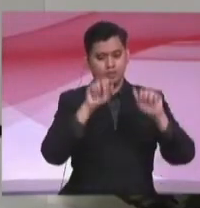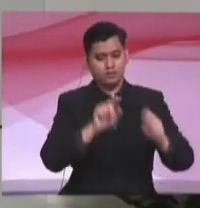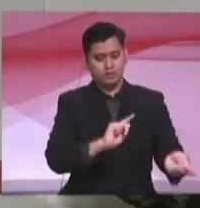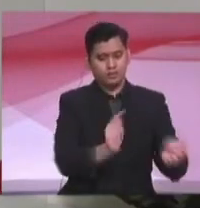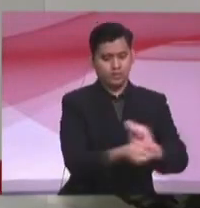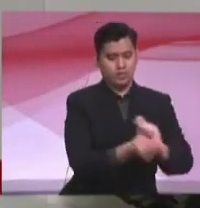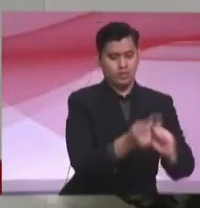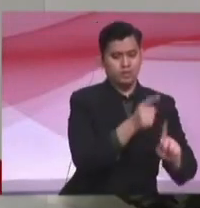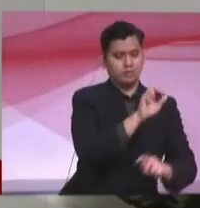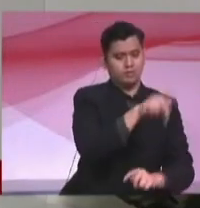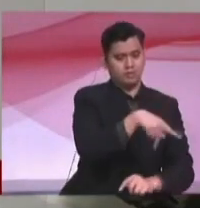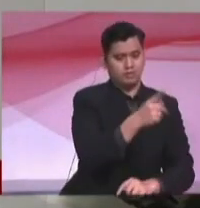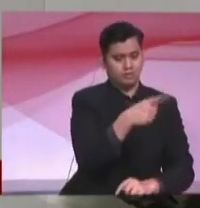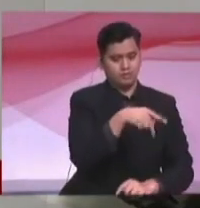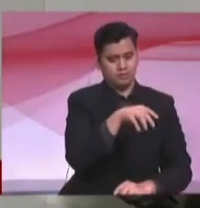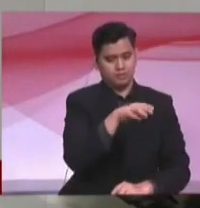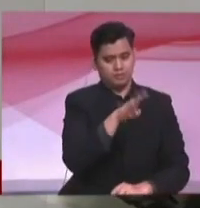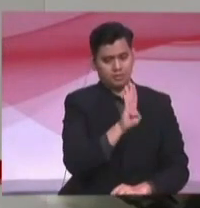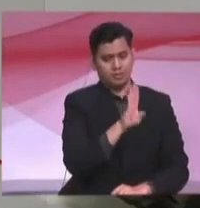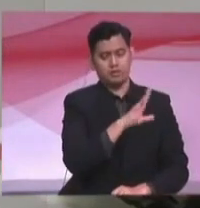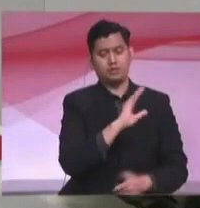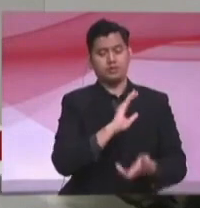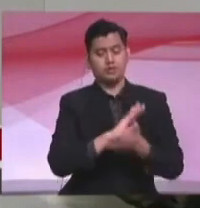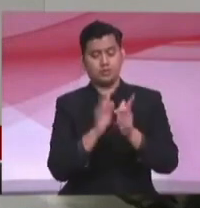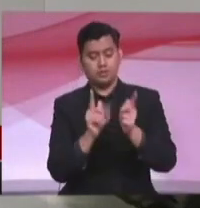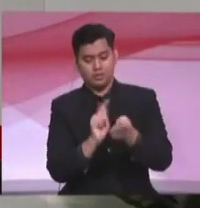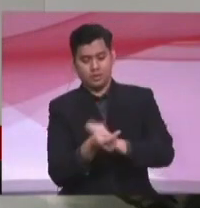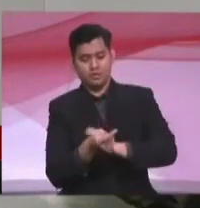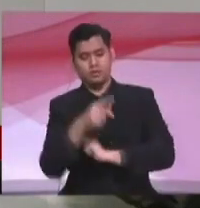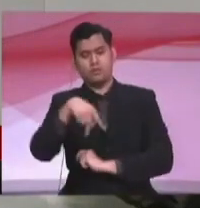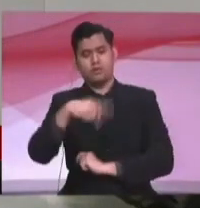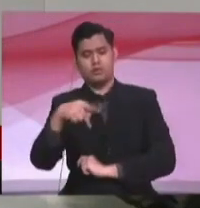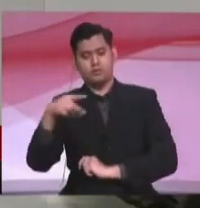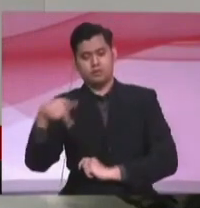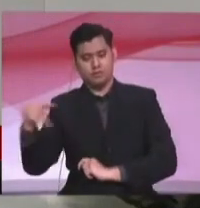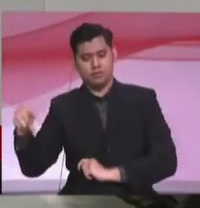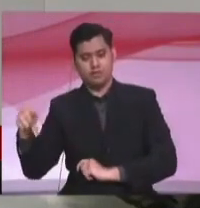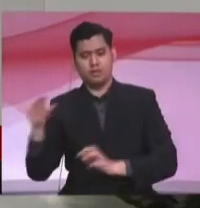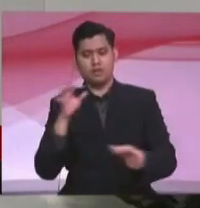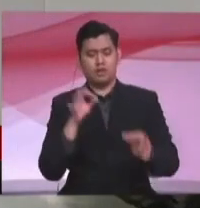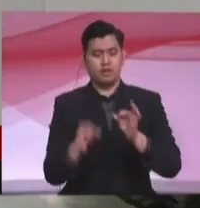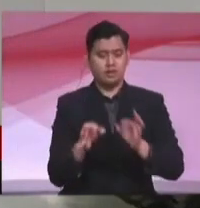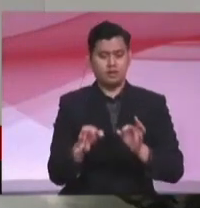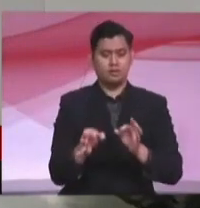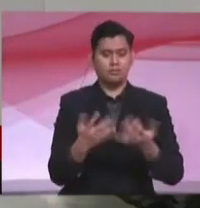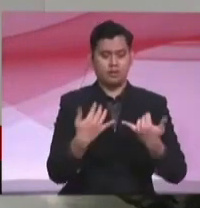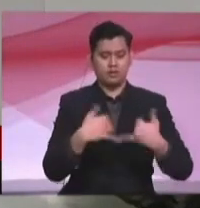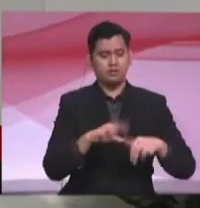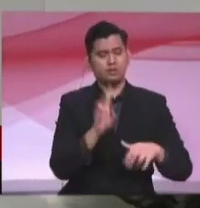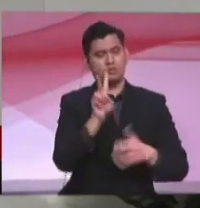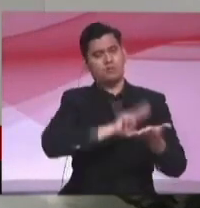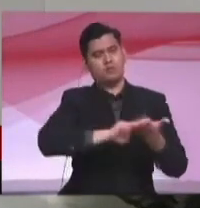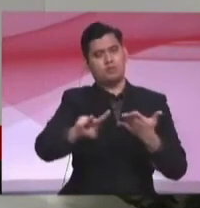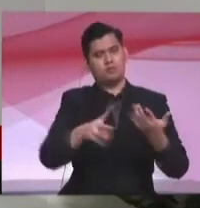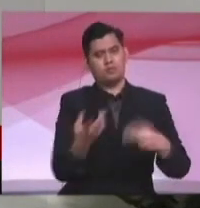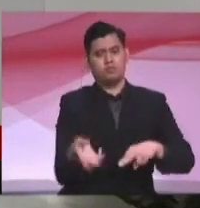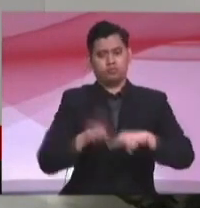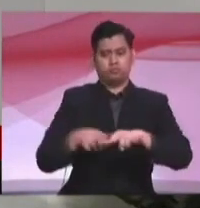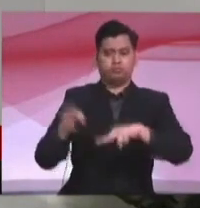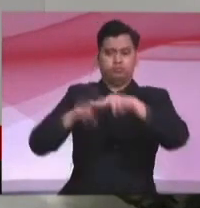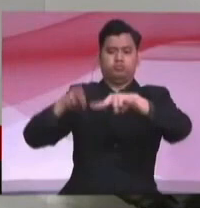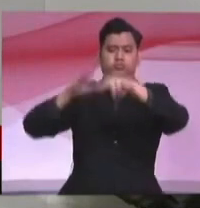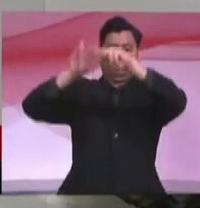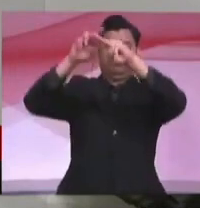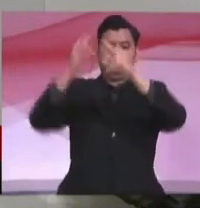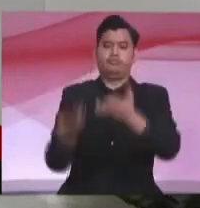daripada PKPB jadi PKP. PKPP. Tetapi kalau kes dalam masa 2 minggu ni tiba-tiba meningkat,